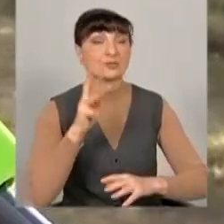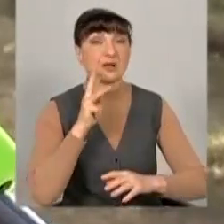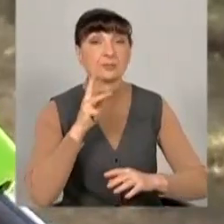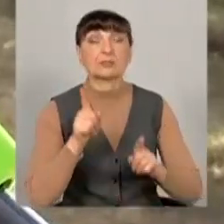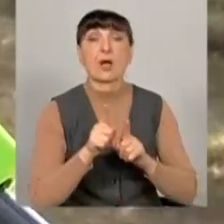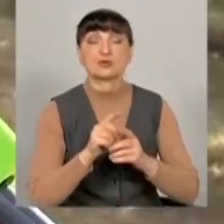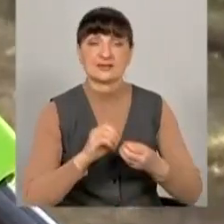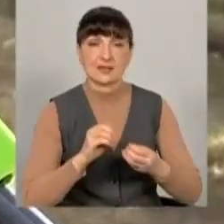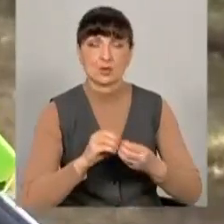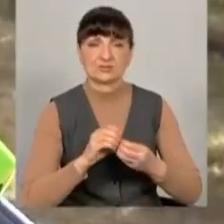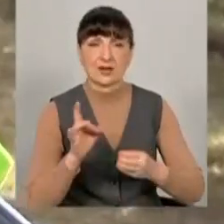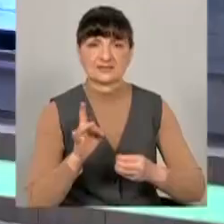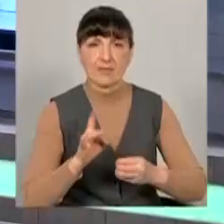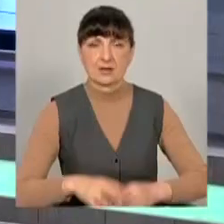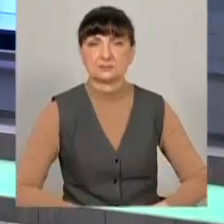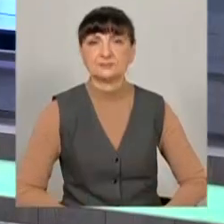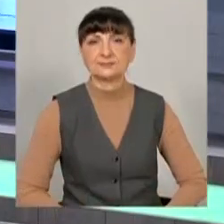также остается в том же размере.